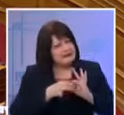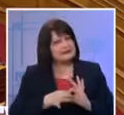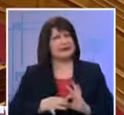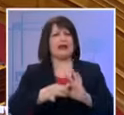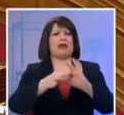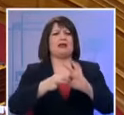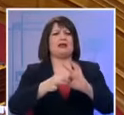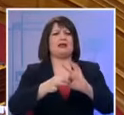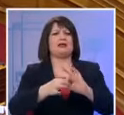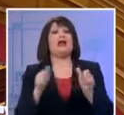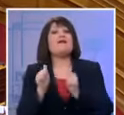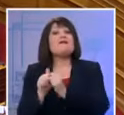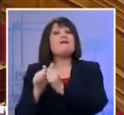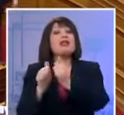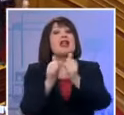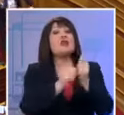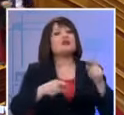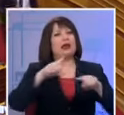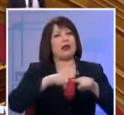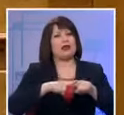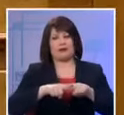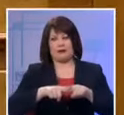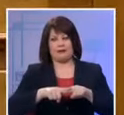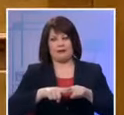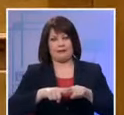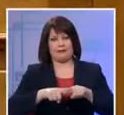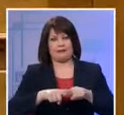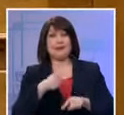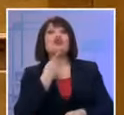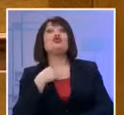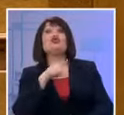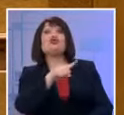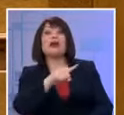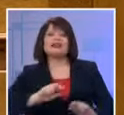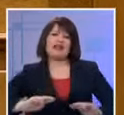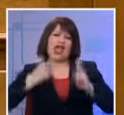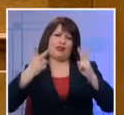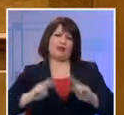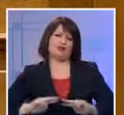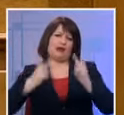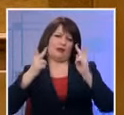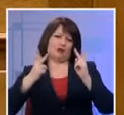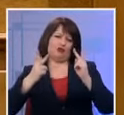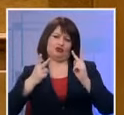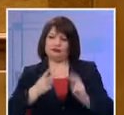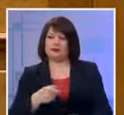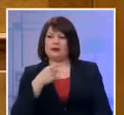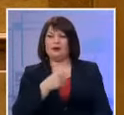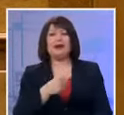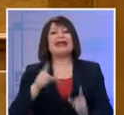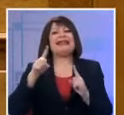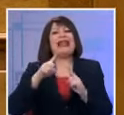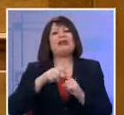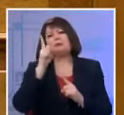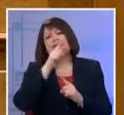δημιουργούσα φίλους για την Ελλάδα. Θα σας αρέσει να δημιουργείτε συνεχώς εχθρούς και πολλές φορές τεχνητούς